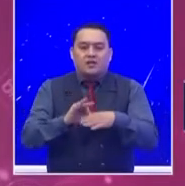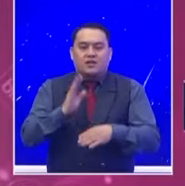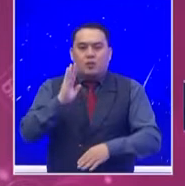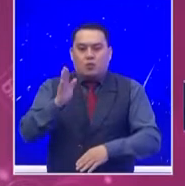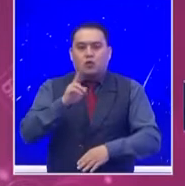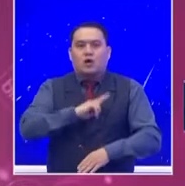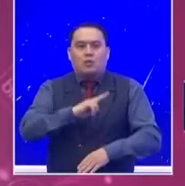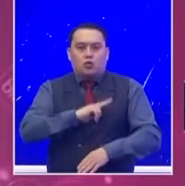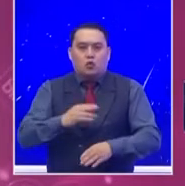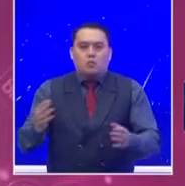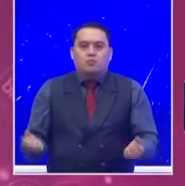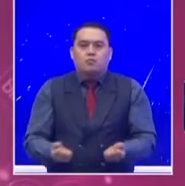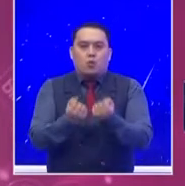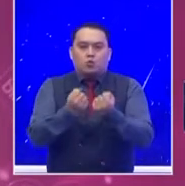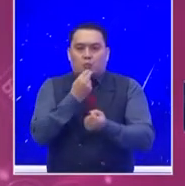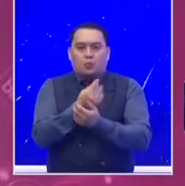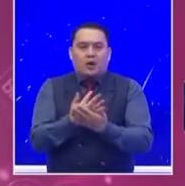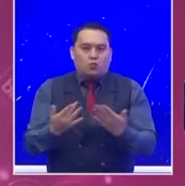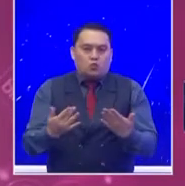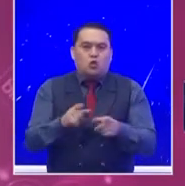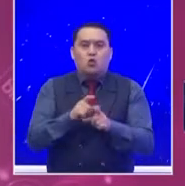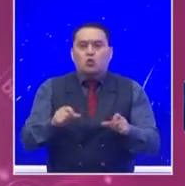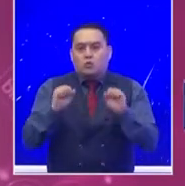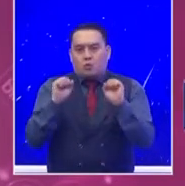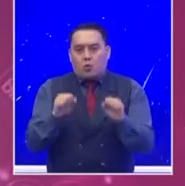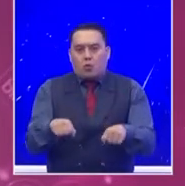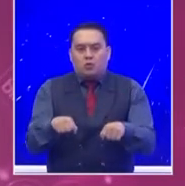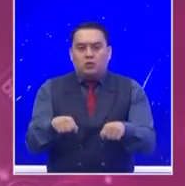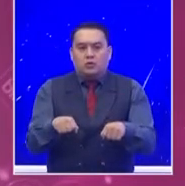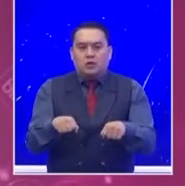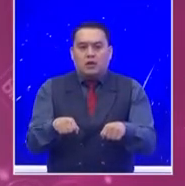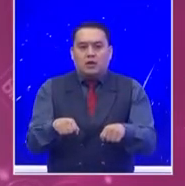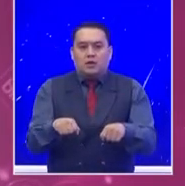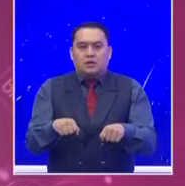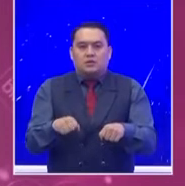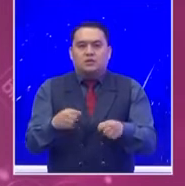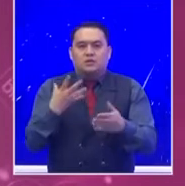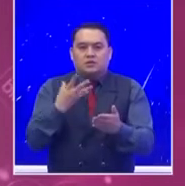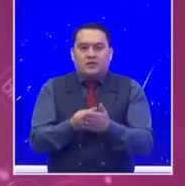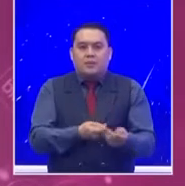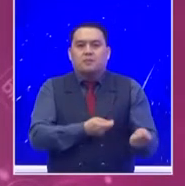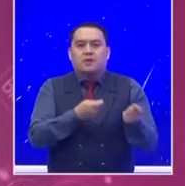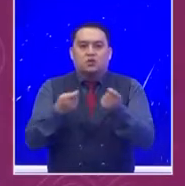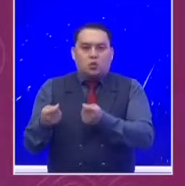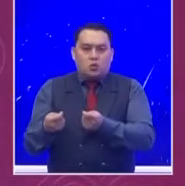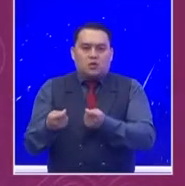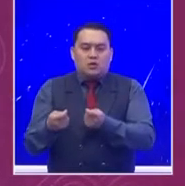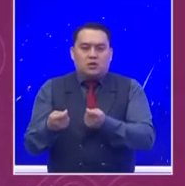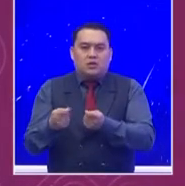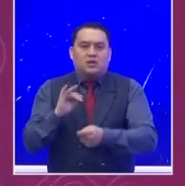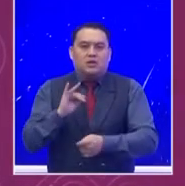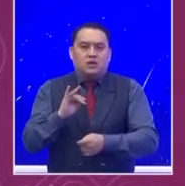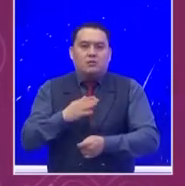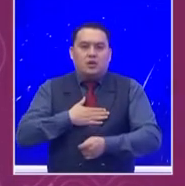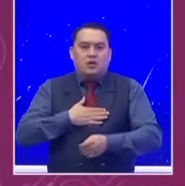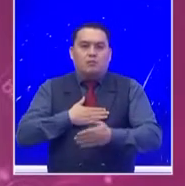будет работать пункт сбора вещей и продуктов, где люди могут приносить свои вещи, приносить свои продукты. И мы